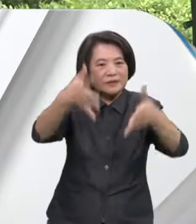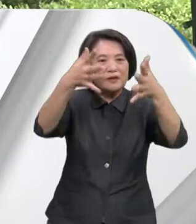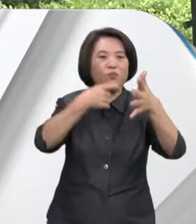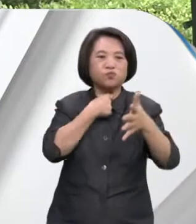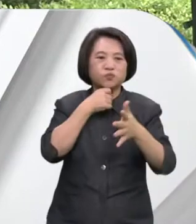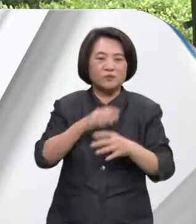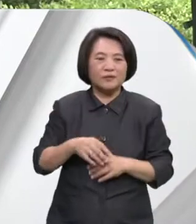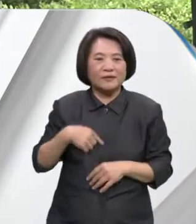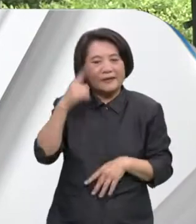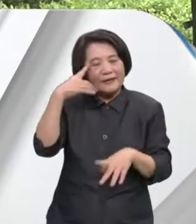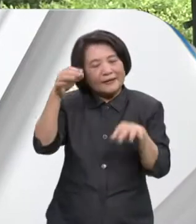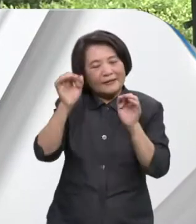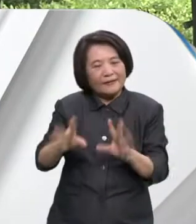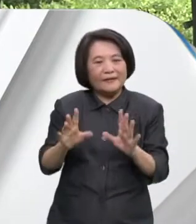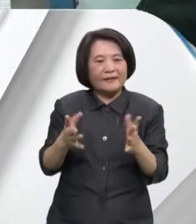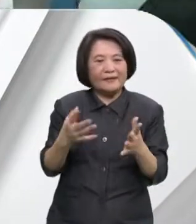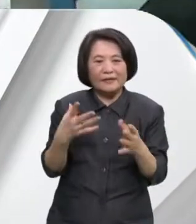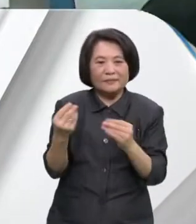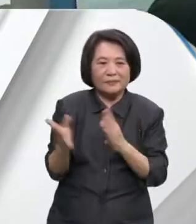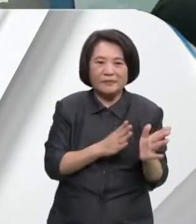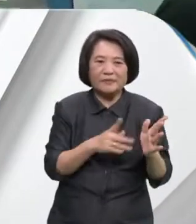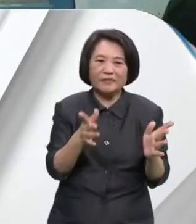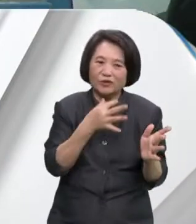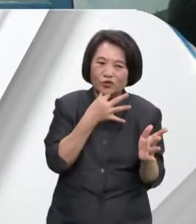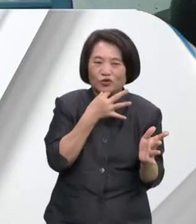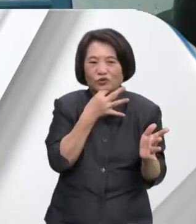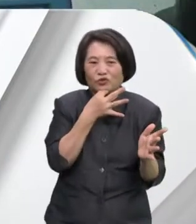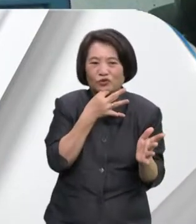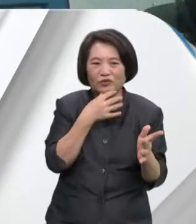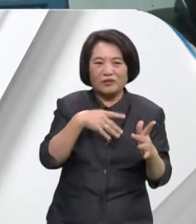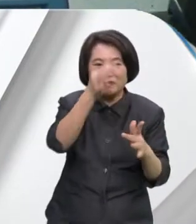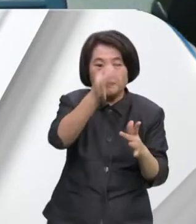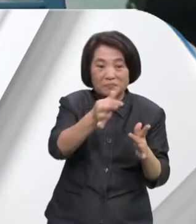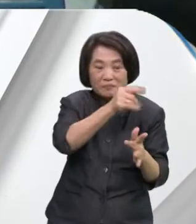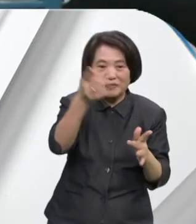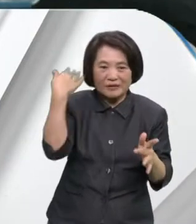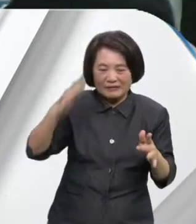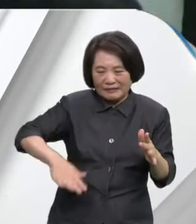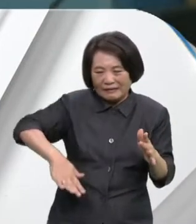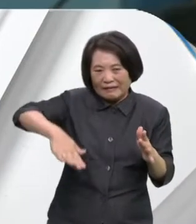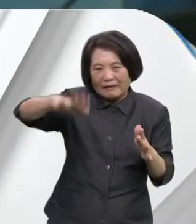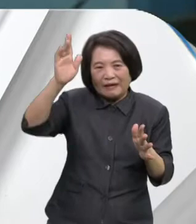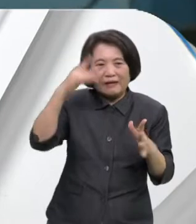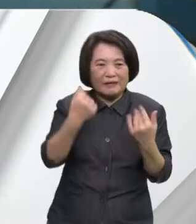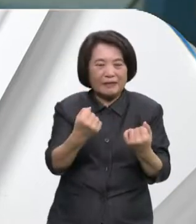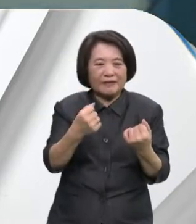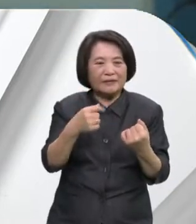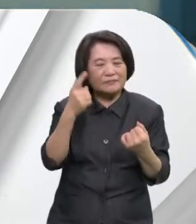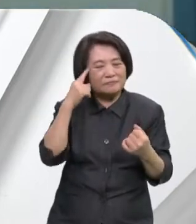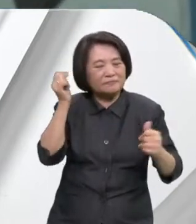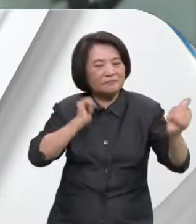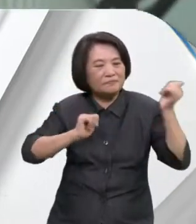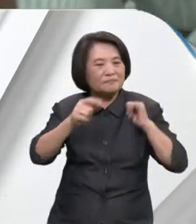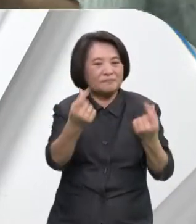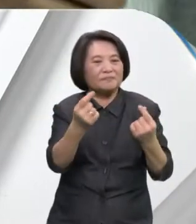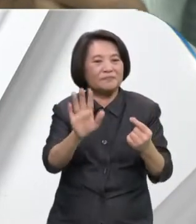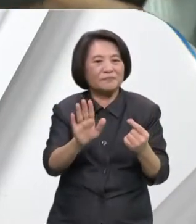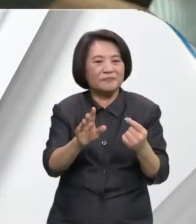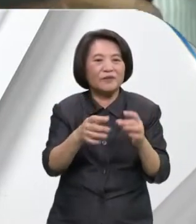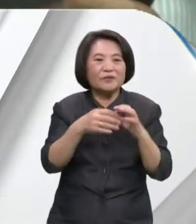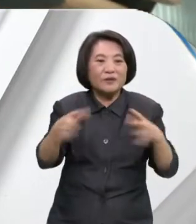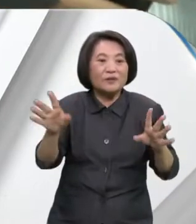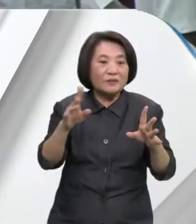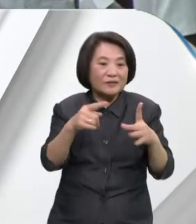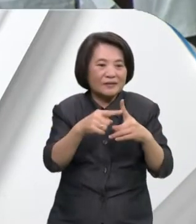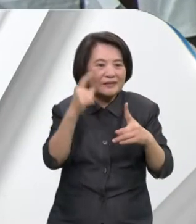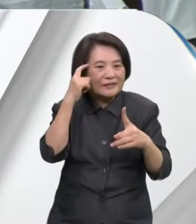的无法都慰劳的。 现在一栋教堂是一道富丽人的心结，也有一道共同的回忆。故所也有地方人